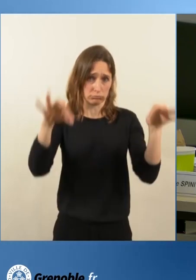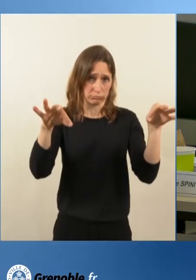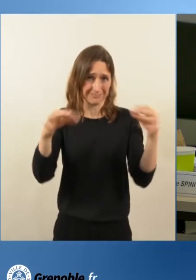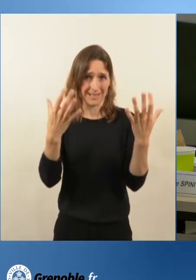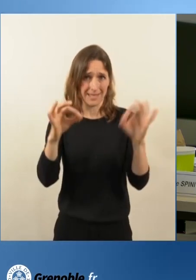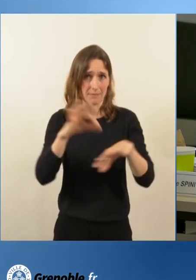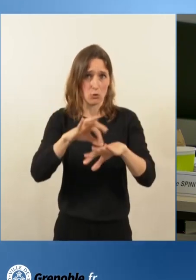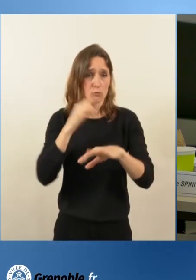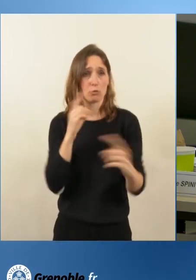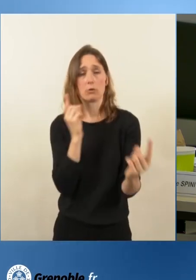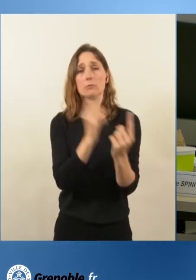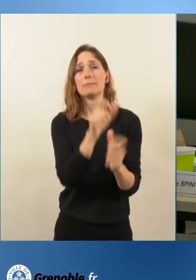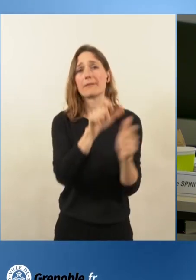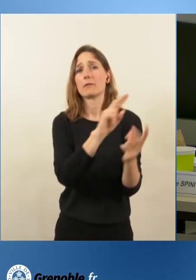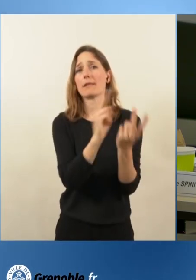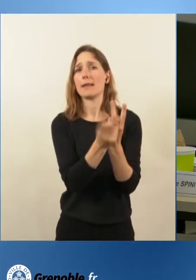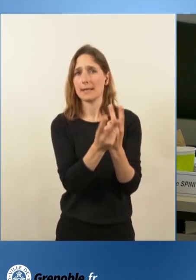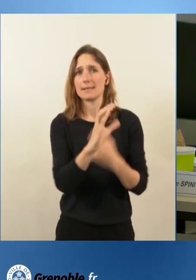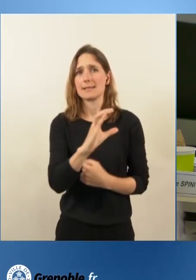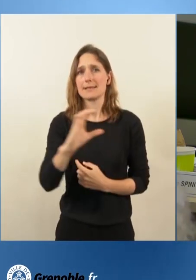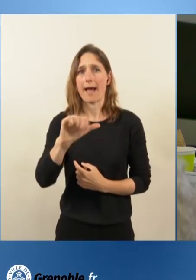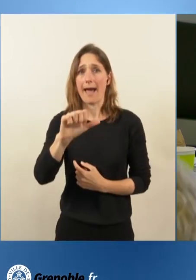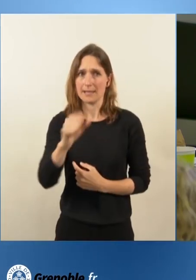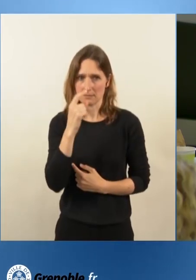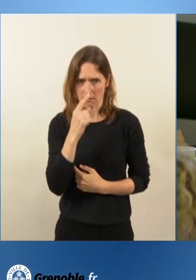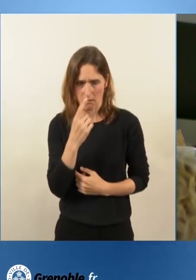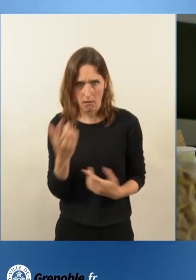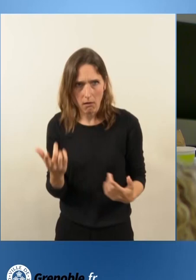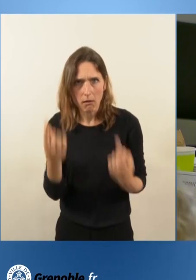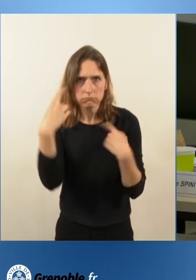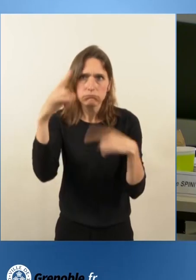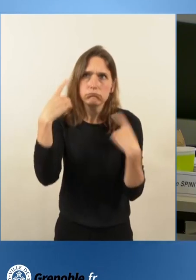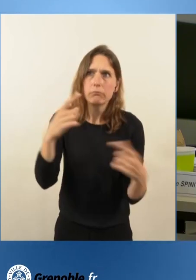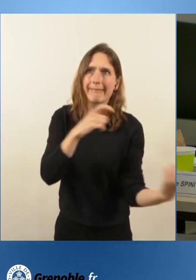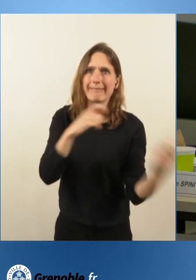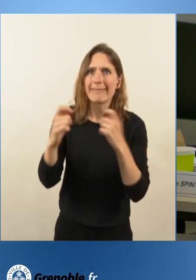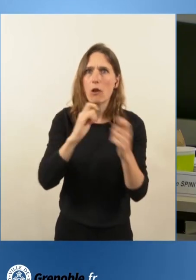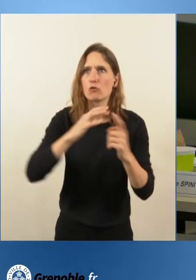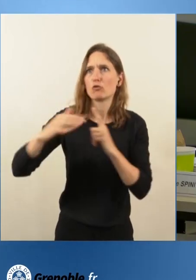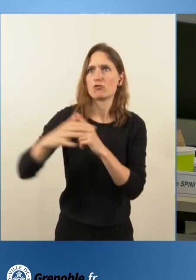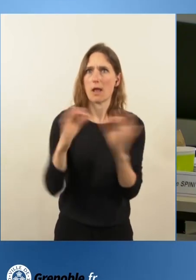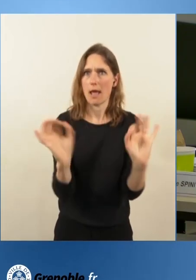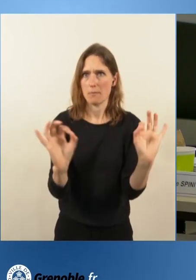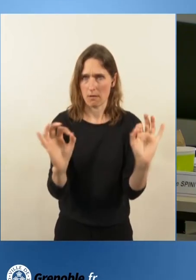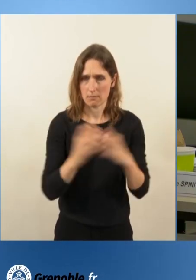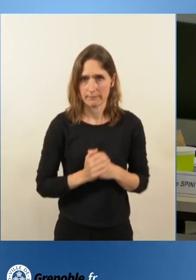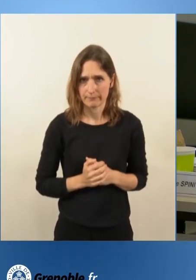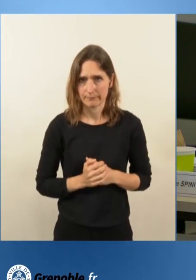du CCAS qui se plaignent de l'absence de dialogue social du CCAS que vous gérez avec humanisme